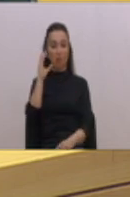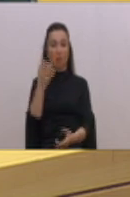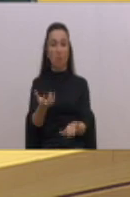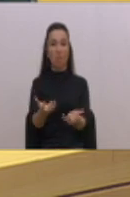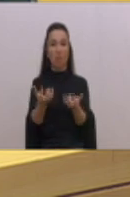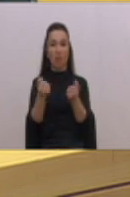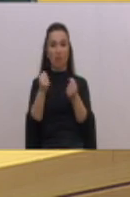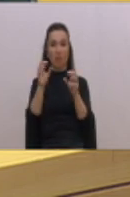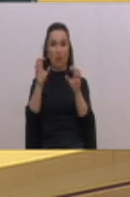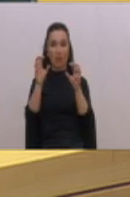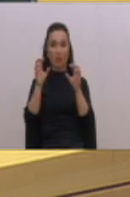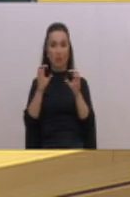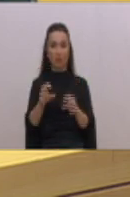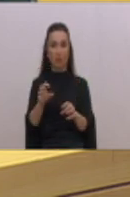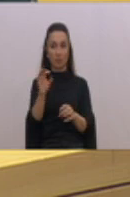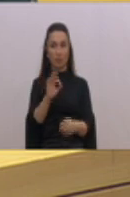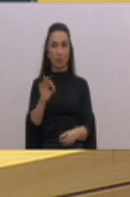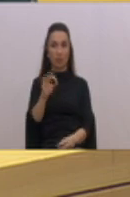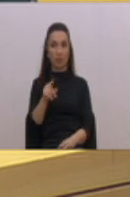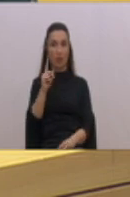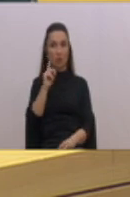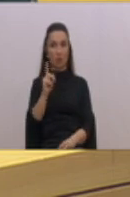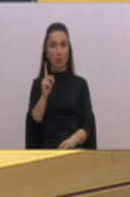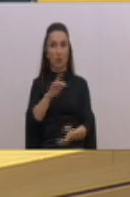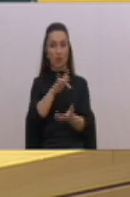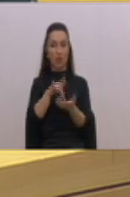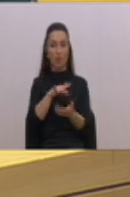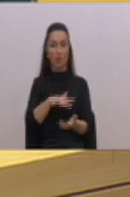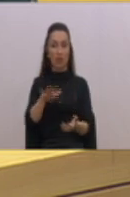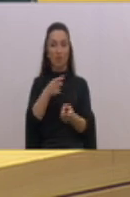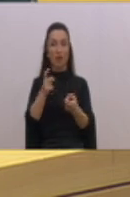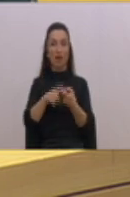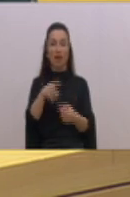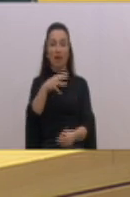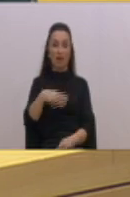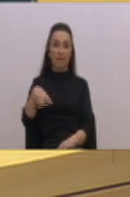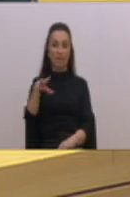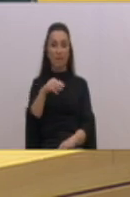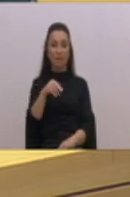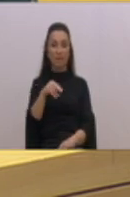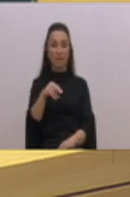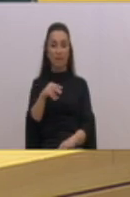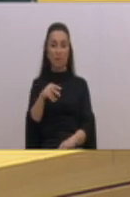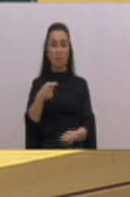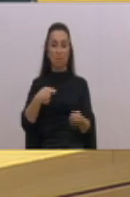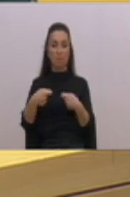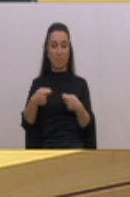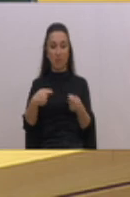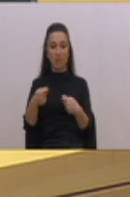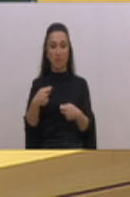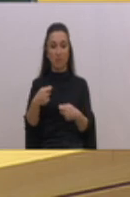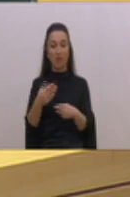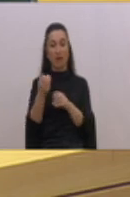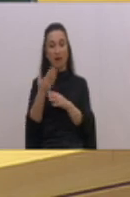მიიღეთ კანონი დეოლიგარქიზაციის შესახებ, რომელიც ამ ქვეყანაში შეეხება ყველა კრიტიკულად განწყობილ ბიზნესმენს